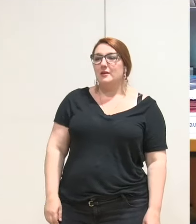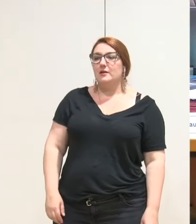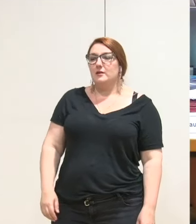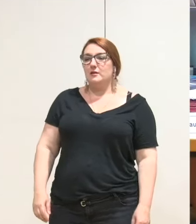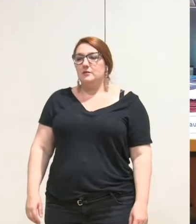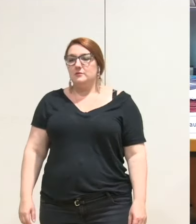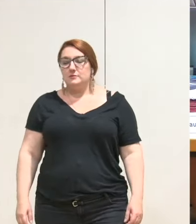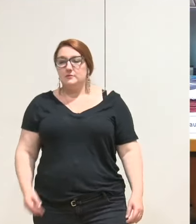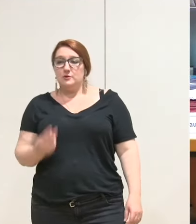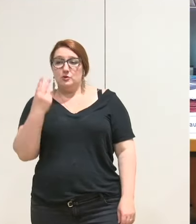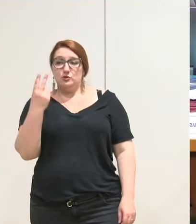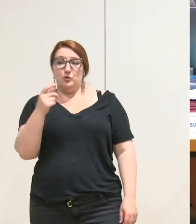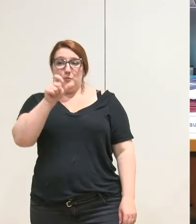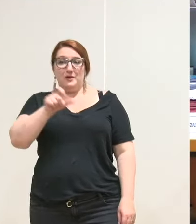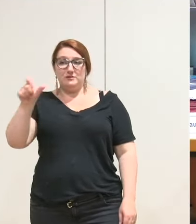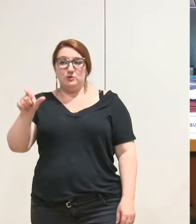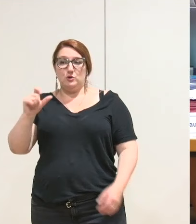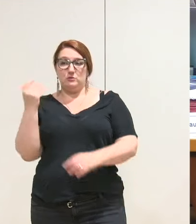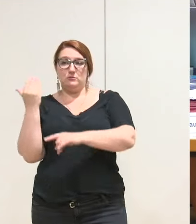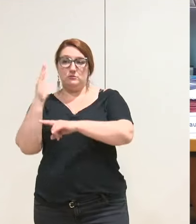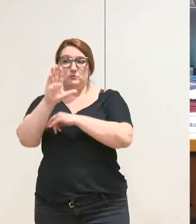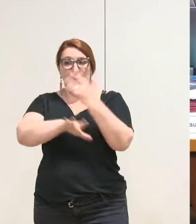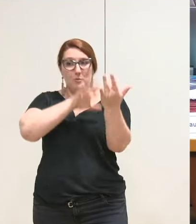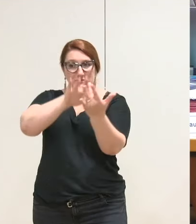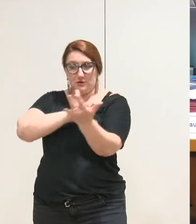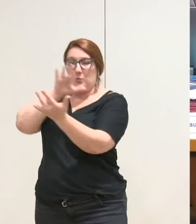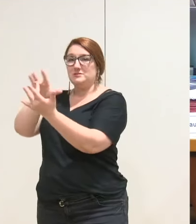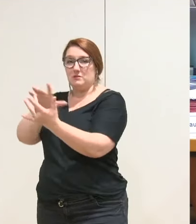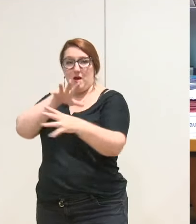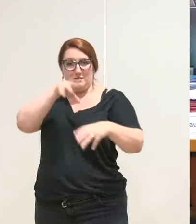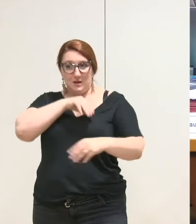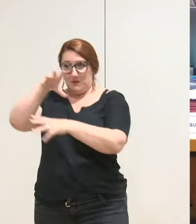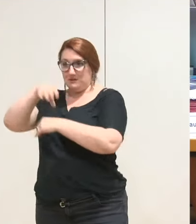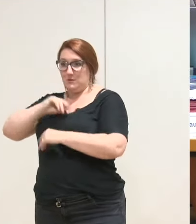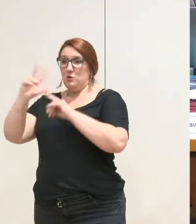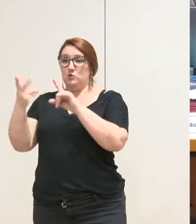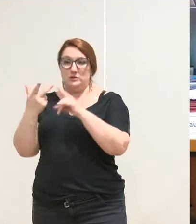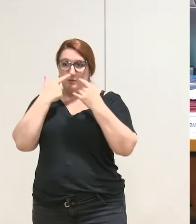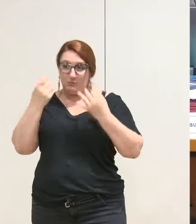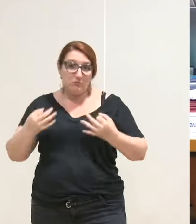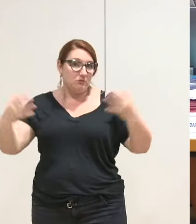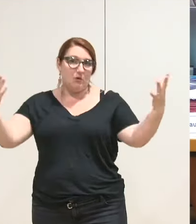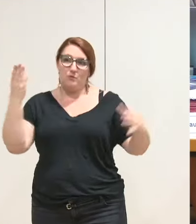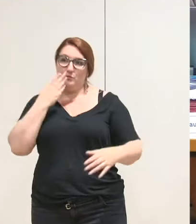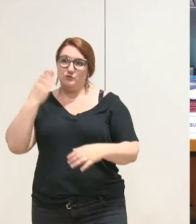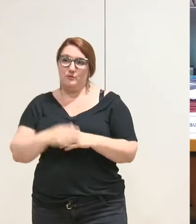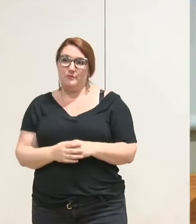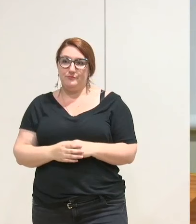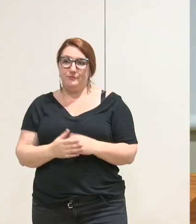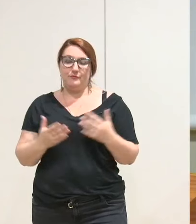contacter deux représentants des usagers qui ont accepté et le troisème avait besoin de plus de temps voilà